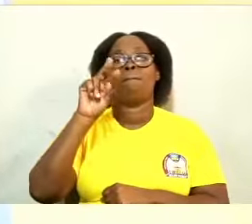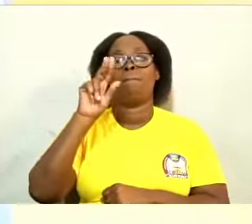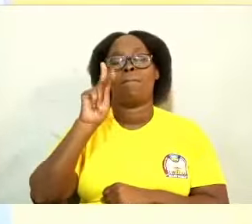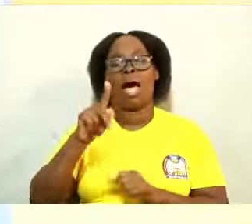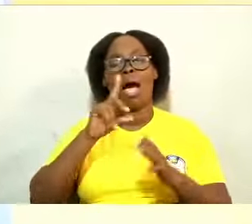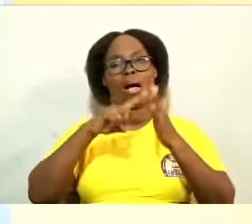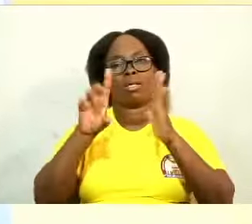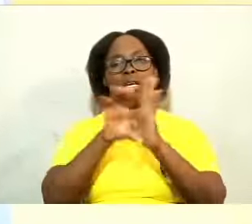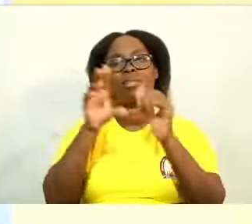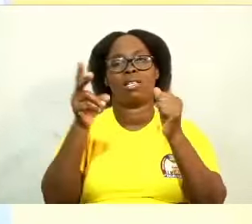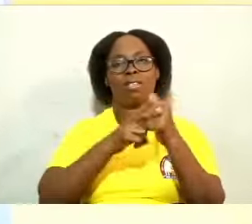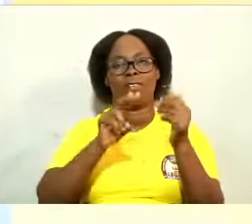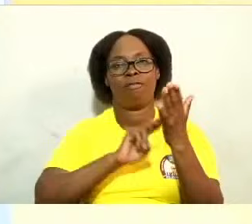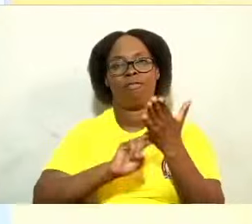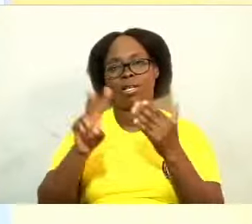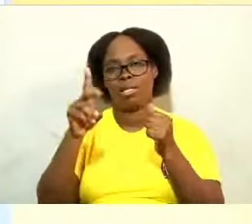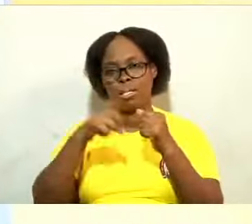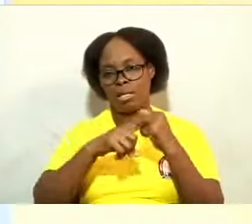7:6-9.